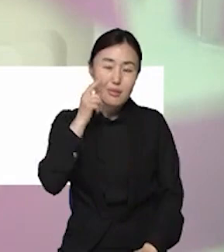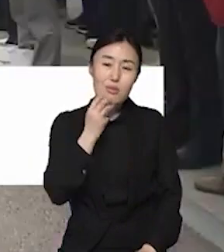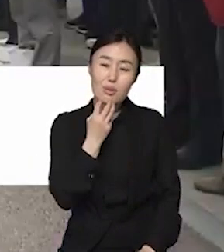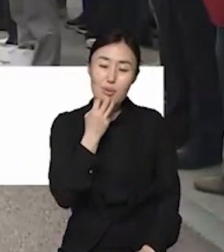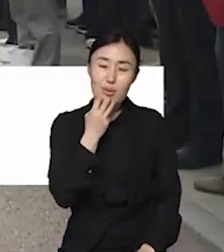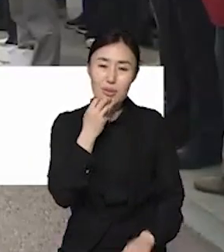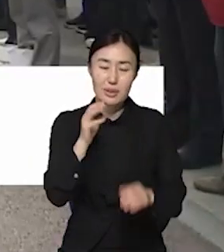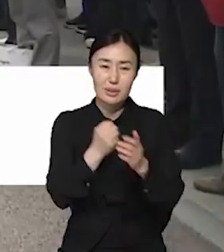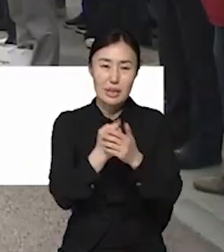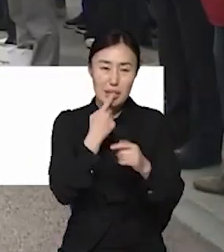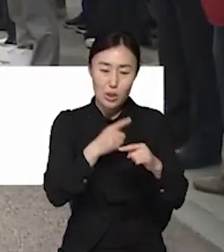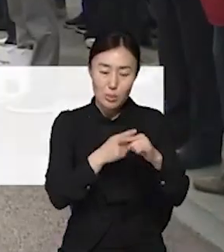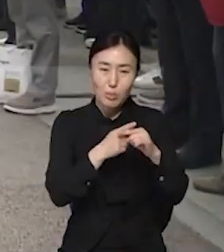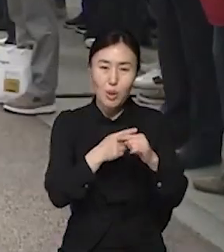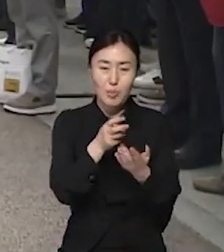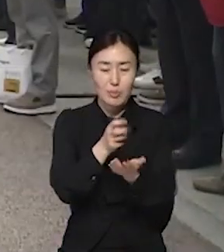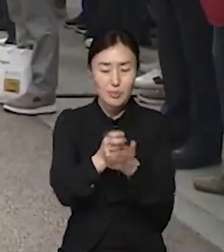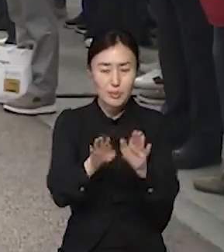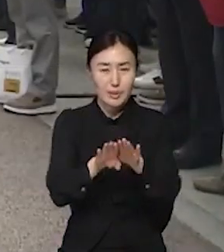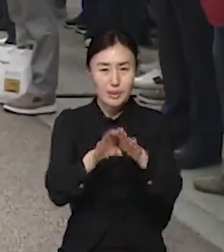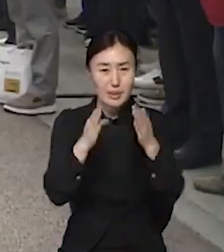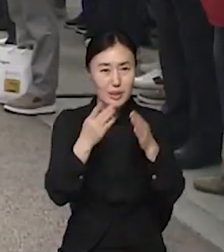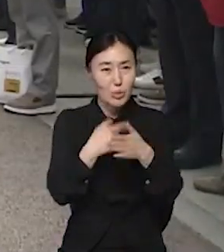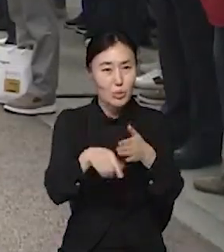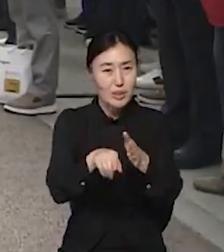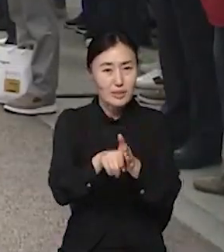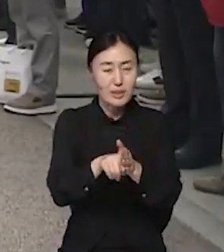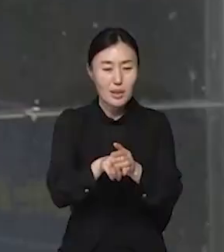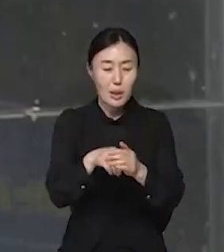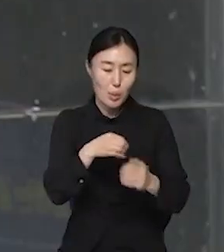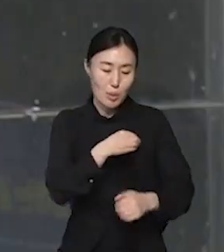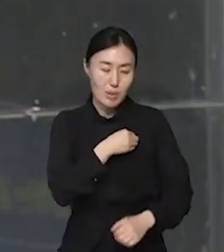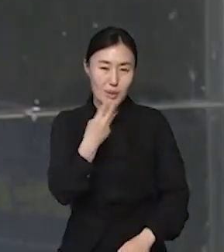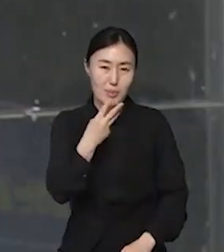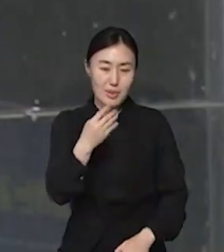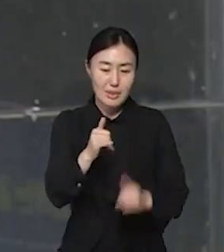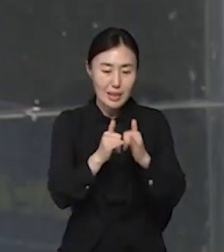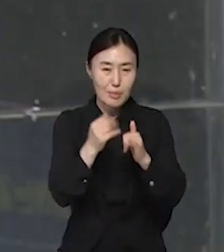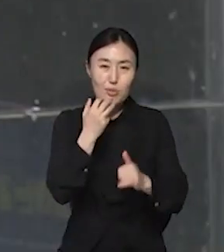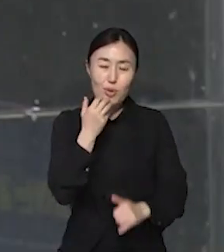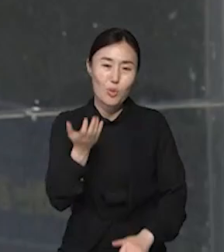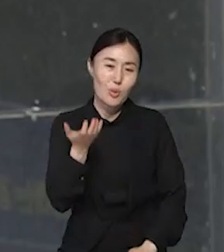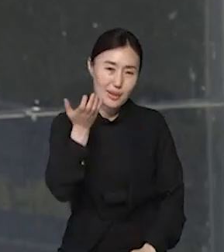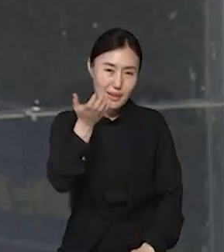열리는 간호법 시행 촉구 집회에 참여하기 위해 회원 3천여 명이 상경할 예정입니다.